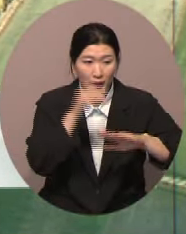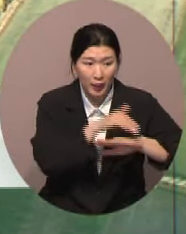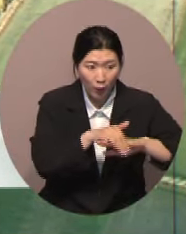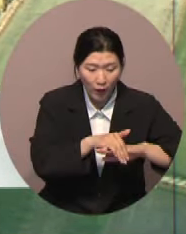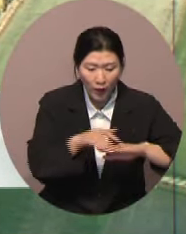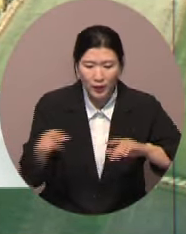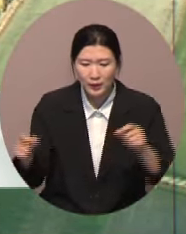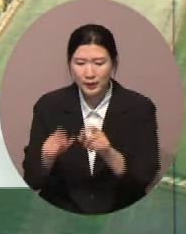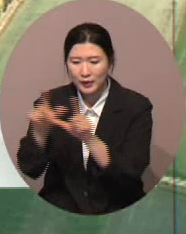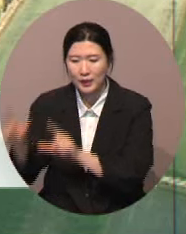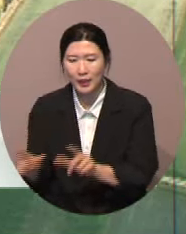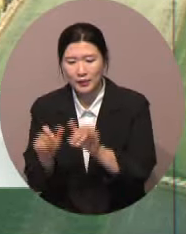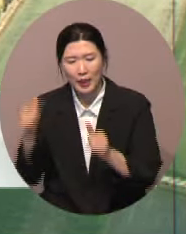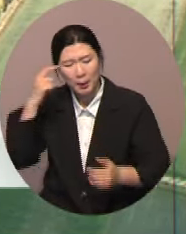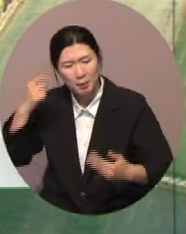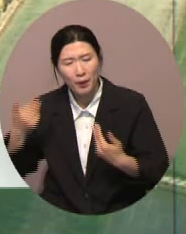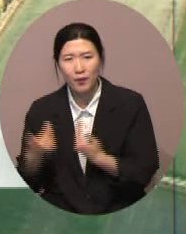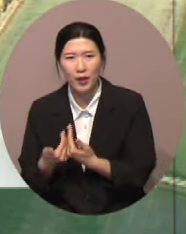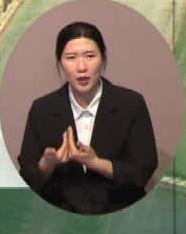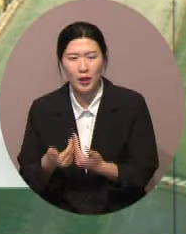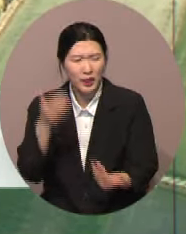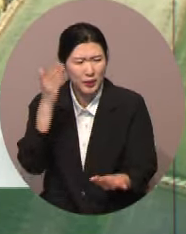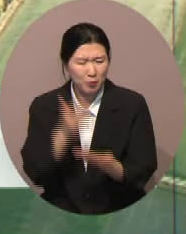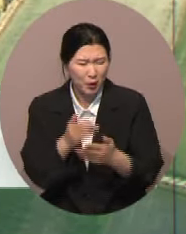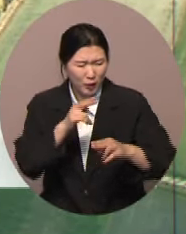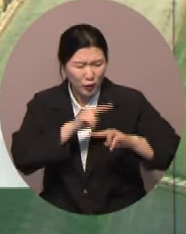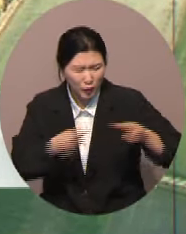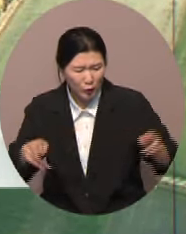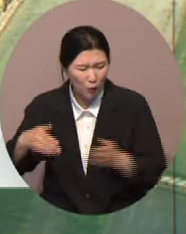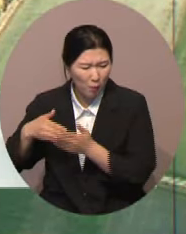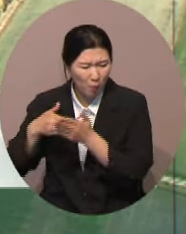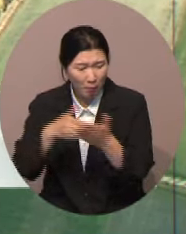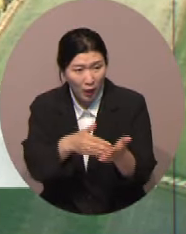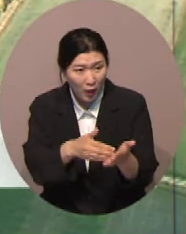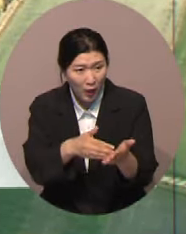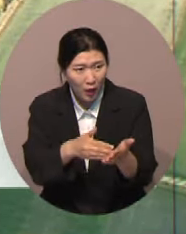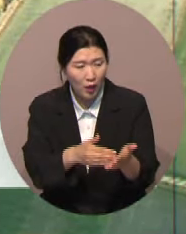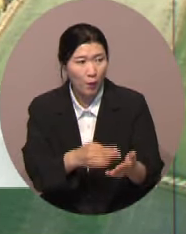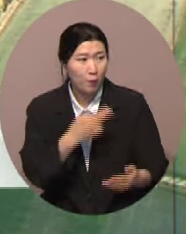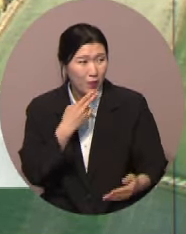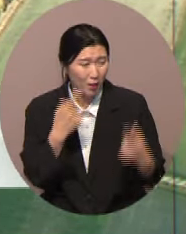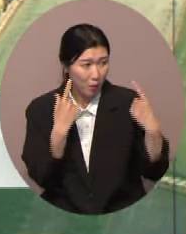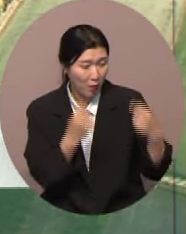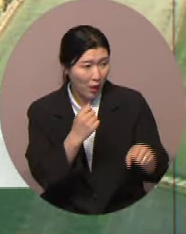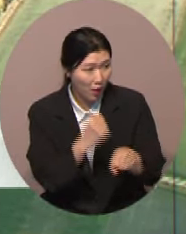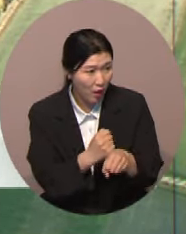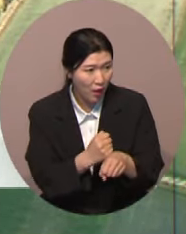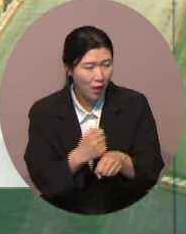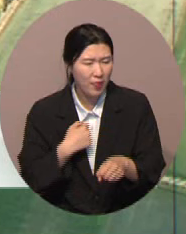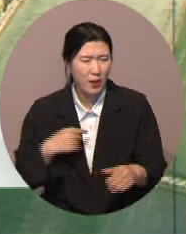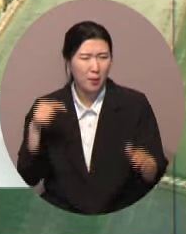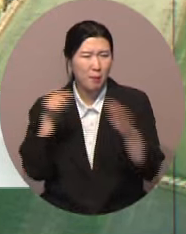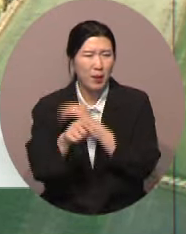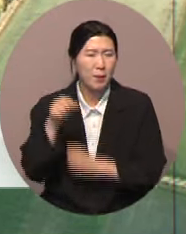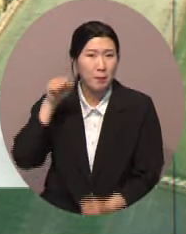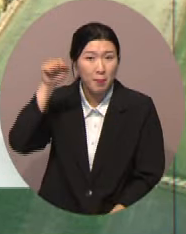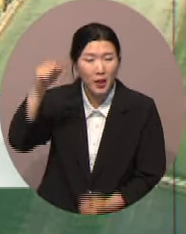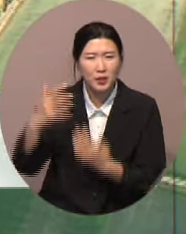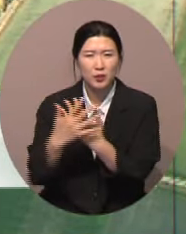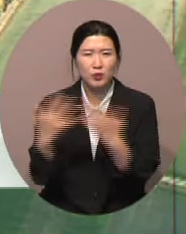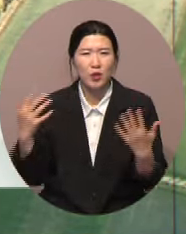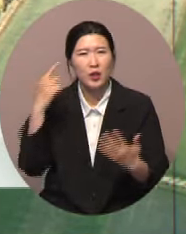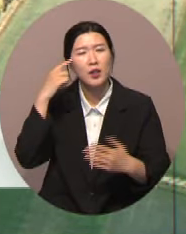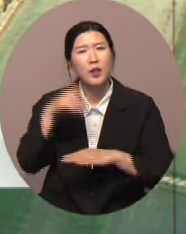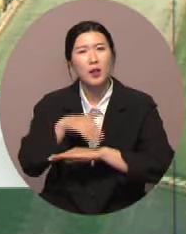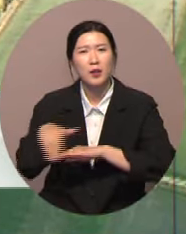거세지고 있습니다. 백지화를 요구하는 대책위는 주장이 받아들여지지 않으면 다음 달 도지사 방문에 맞춰